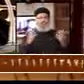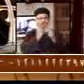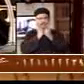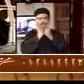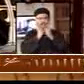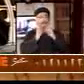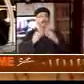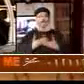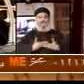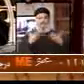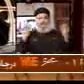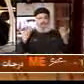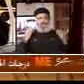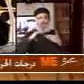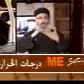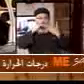الإنسان كريما.